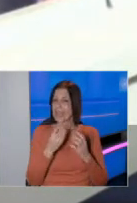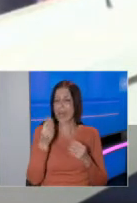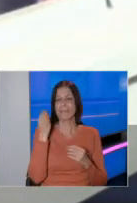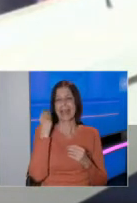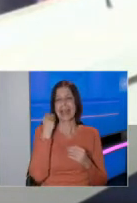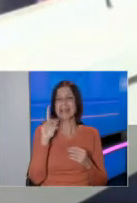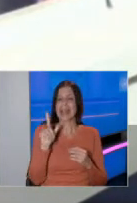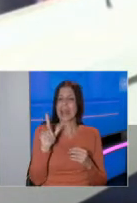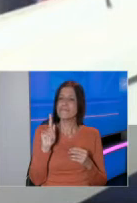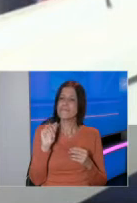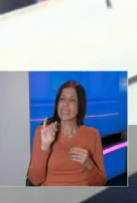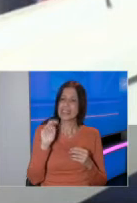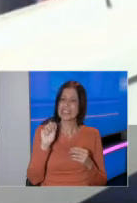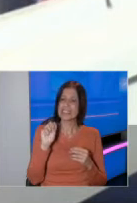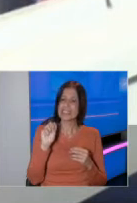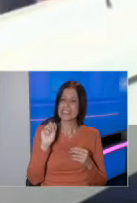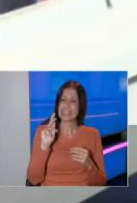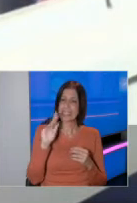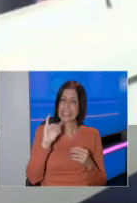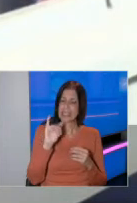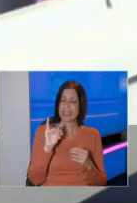לוינסקי, אנחנו התחלנו זאת השנה השלישית כבר,